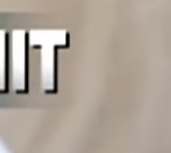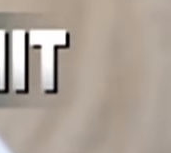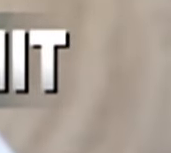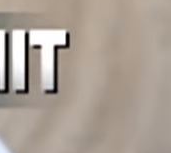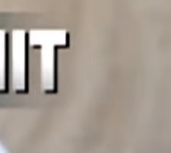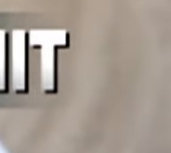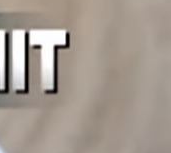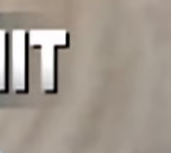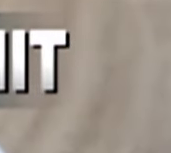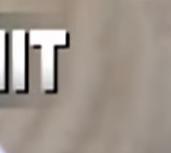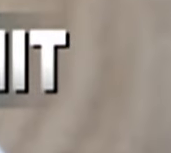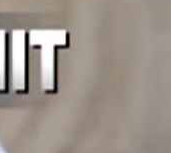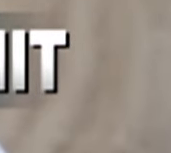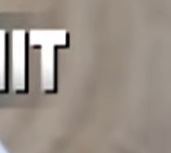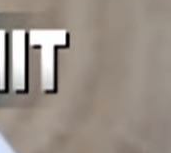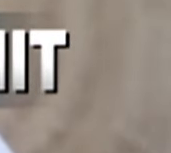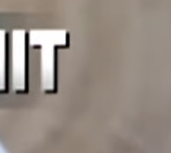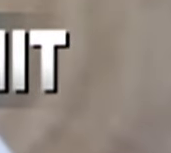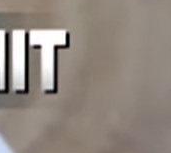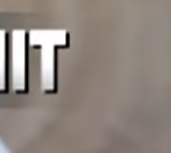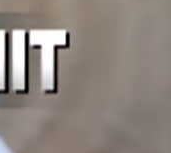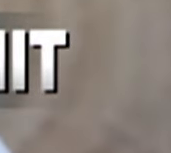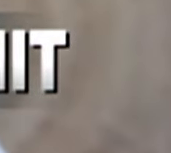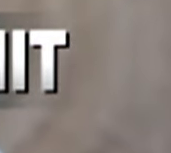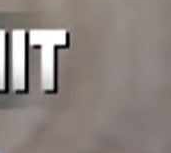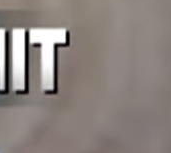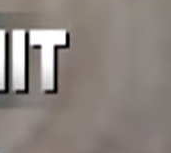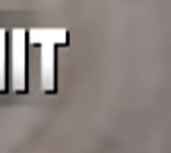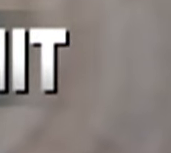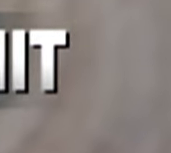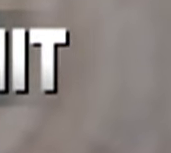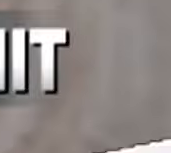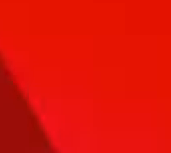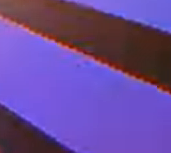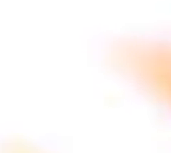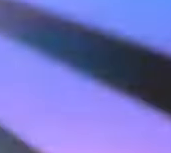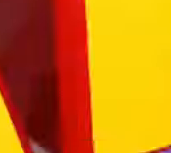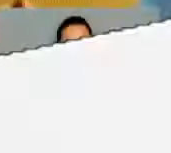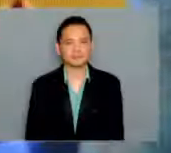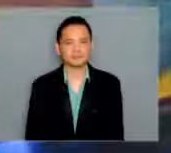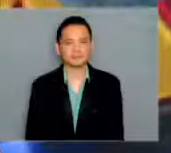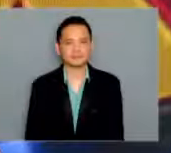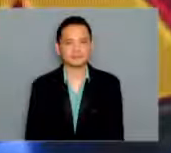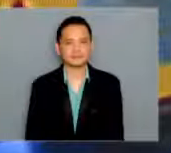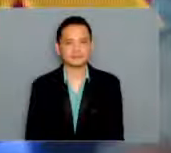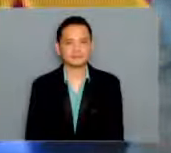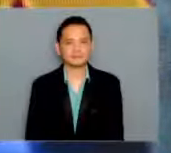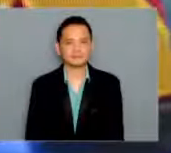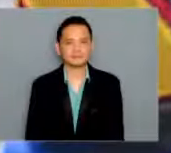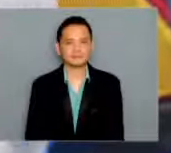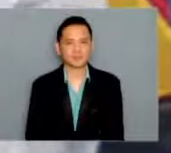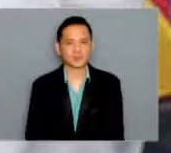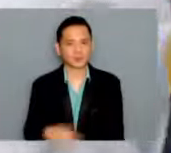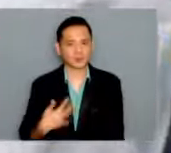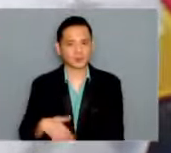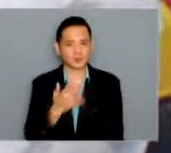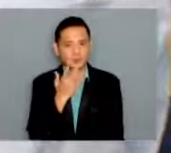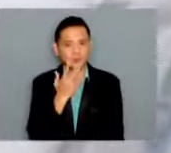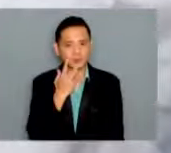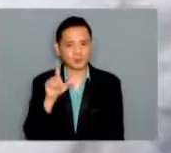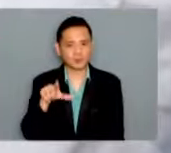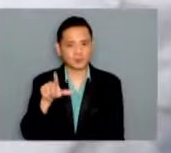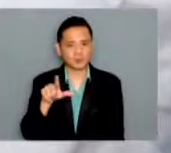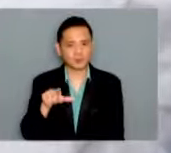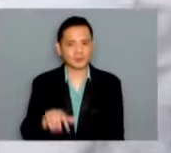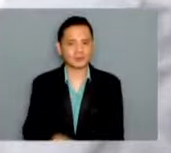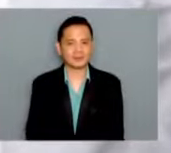Dex makarintal ang kanyang healthy fruit cups sa sandok ni Doc. Wow! Uy, matitingman natin yan. Nandiyan si Doc Dex